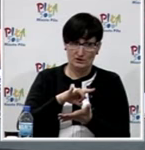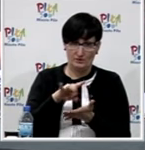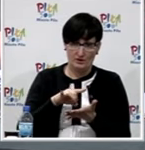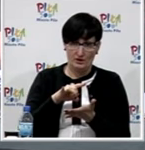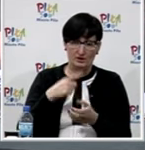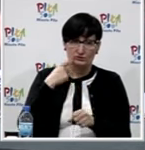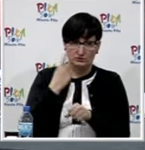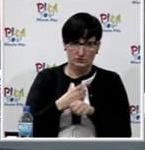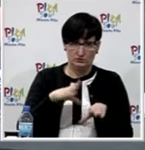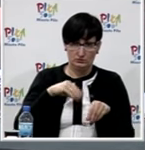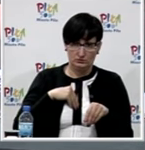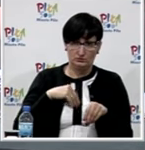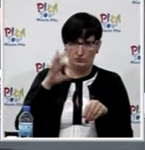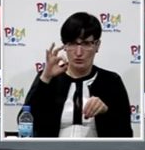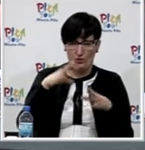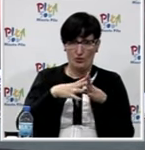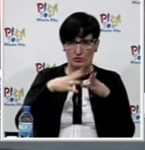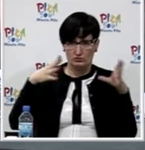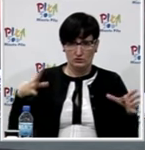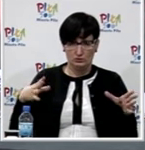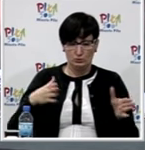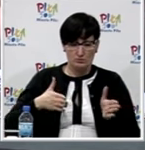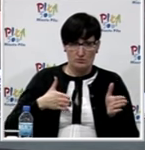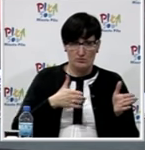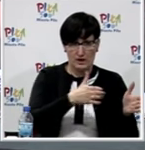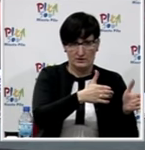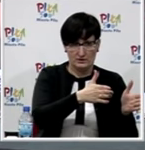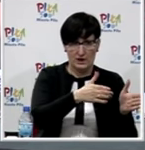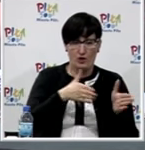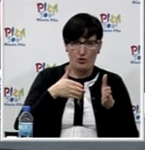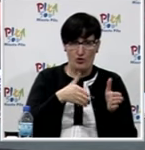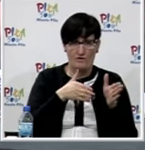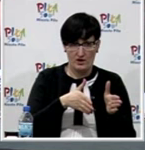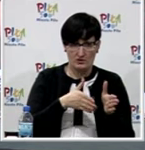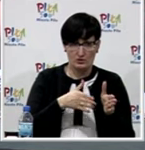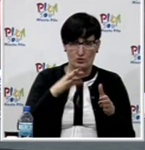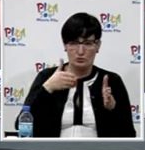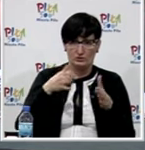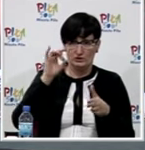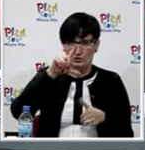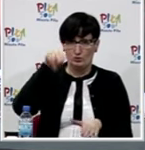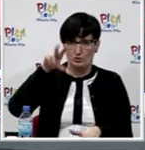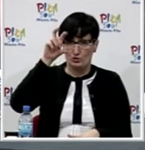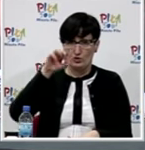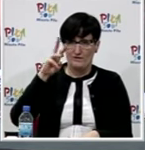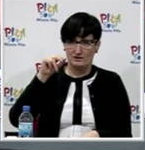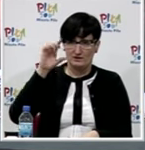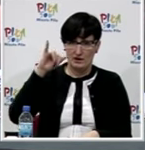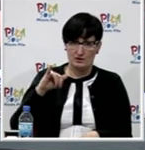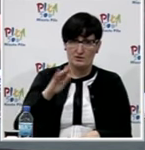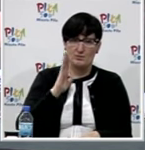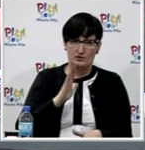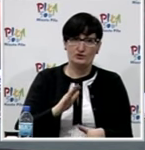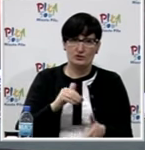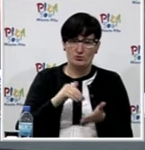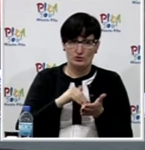o rozszerzeniu pasa drogowego ulicy Głuchowskiej, w tym momencie niezbędne będzie wywłaszczenie tych nieruchomości.